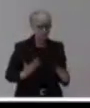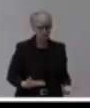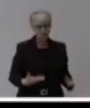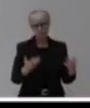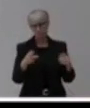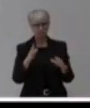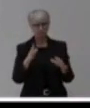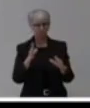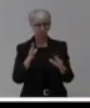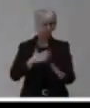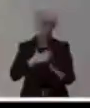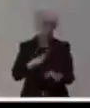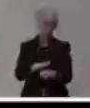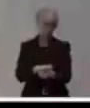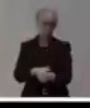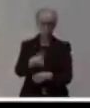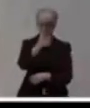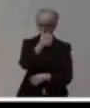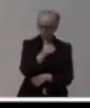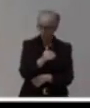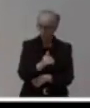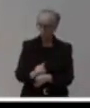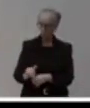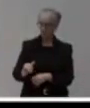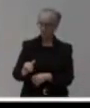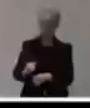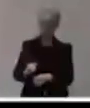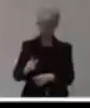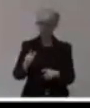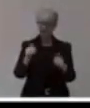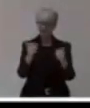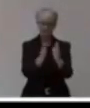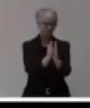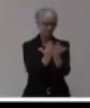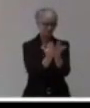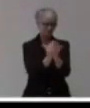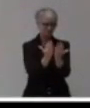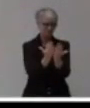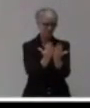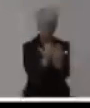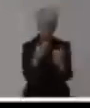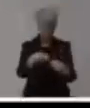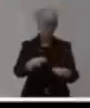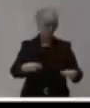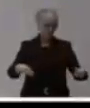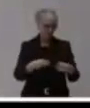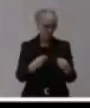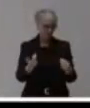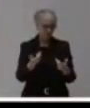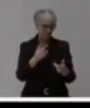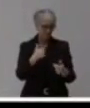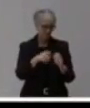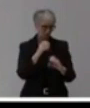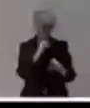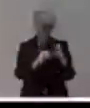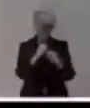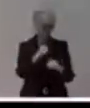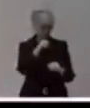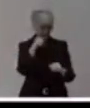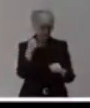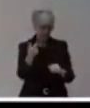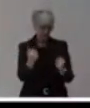per loro. L'ultima, qua sono un po' di alcuni materiali di comunicazione che abbiamo